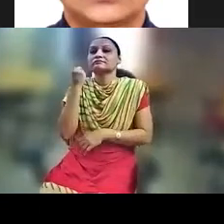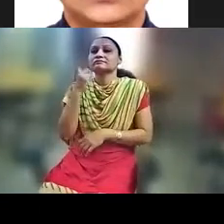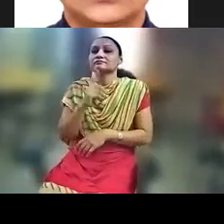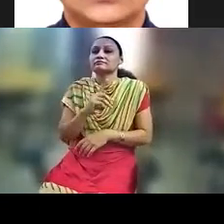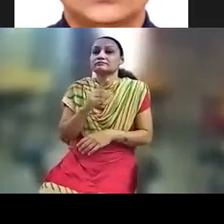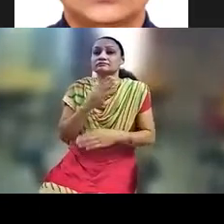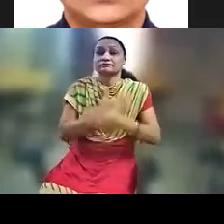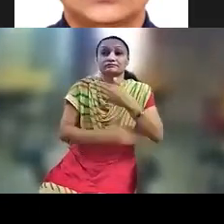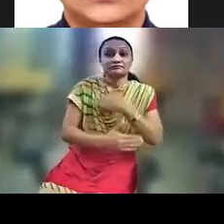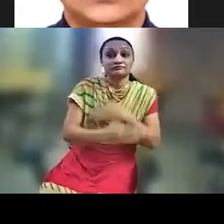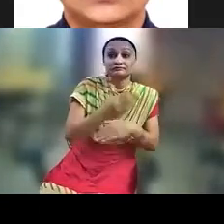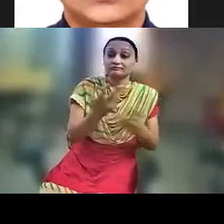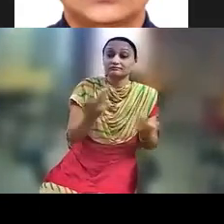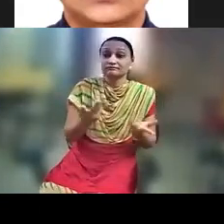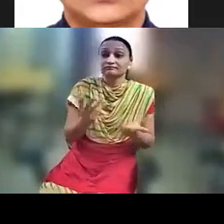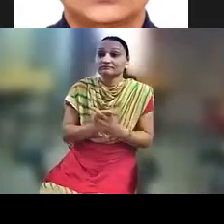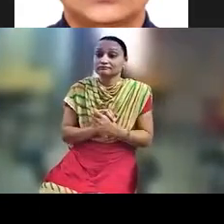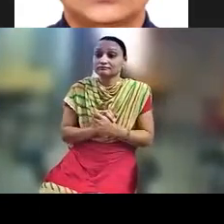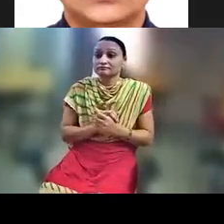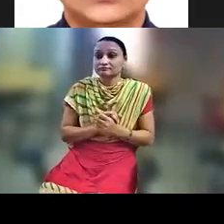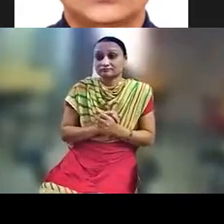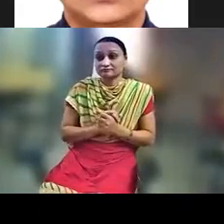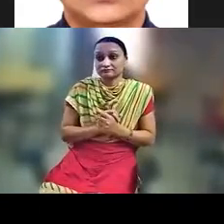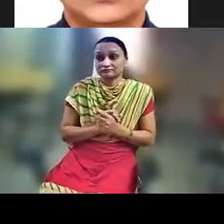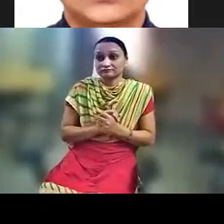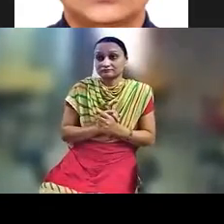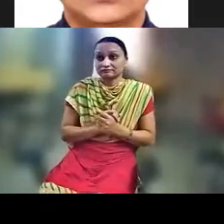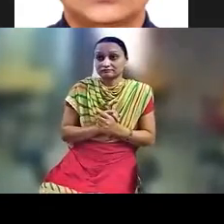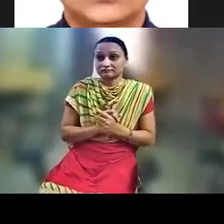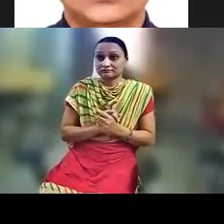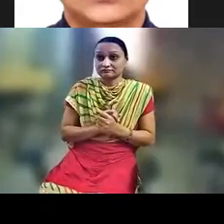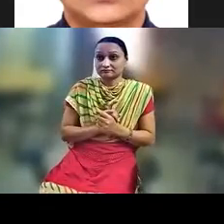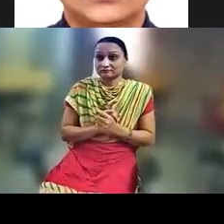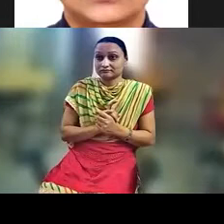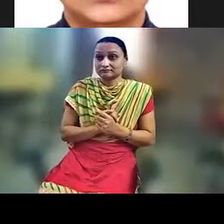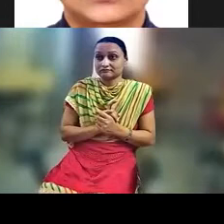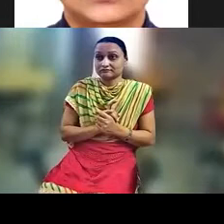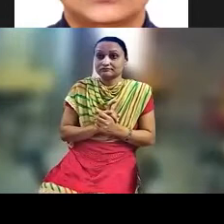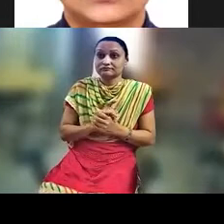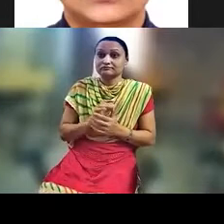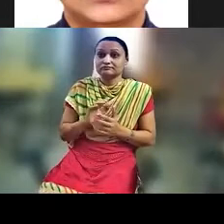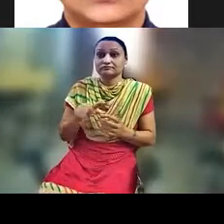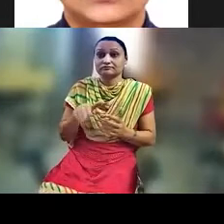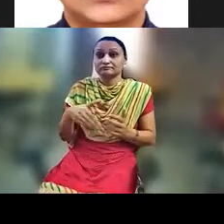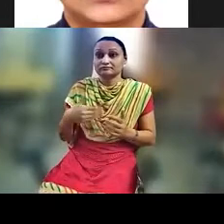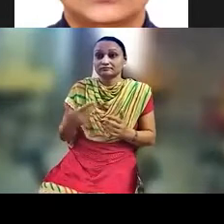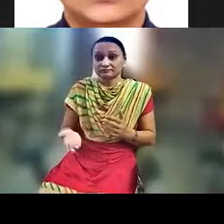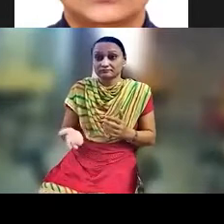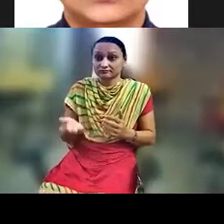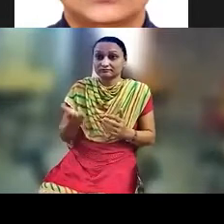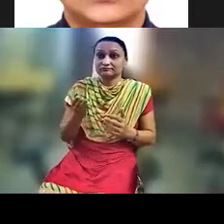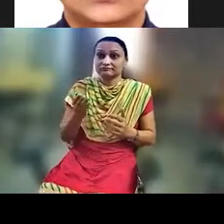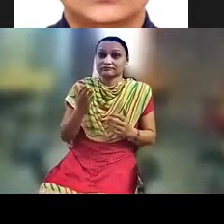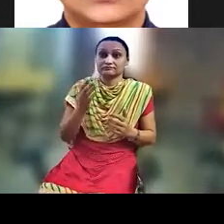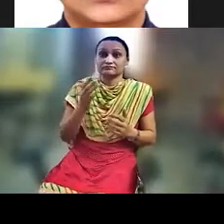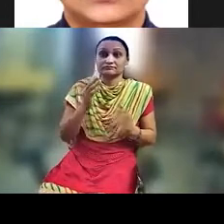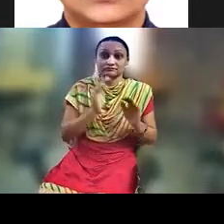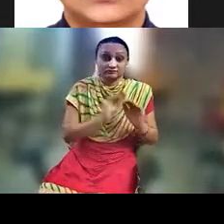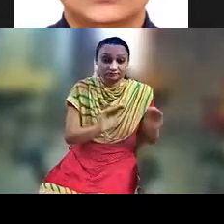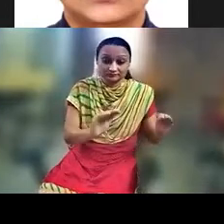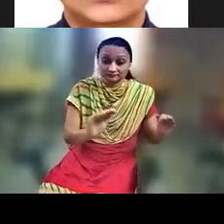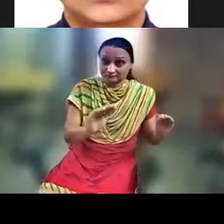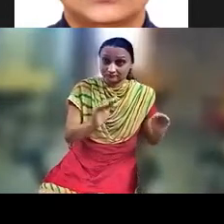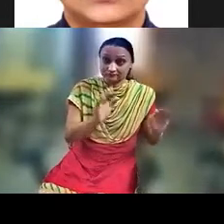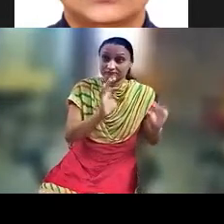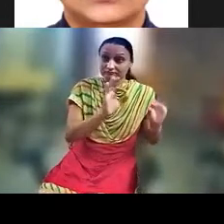क्या स्टेटस है. फिर उसके बाद कि हम वेलबींग को प्रमोट करने के लिए क्या क्या अप्रोचेस